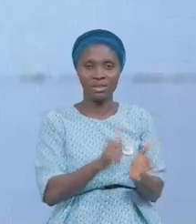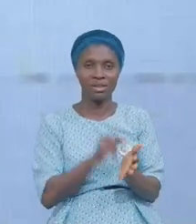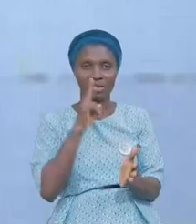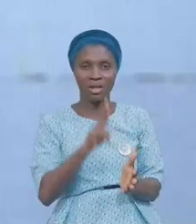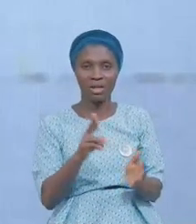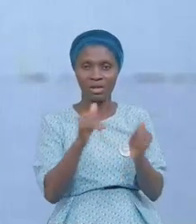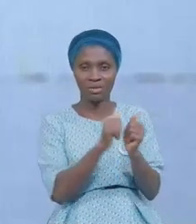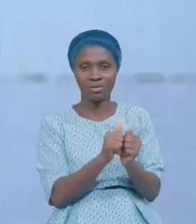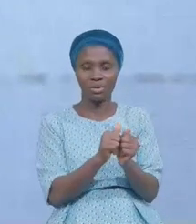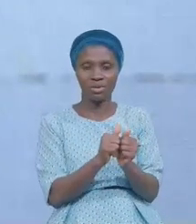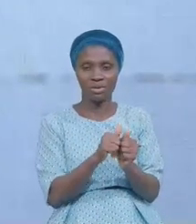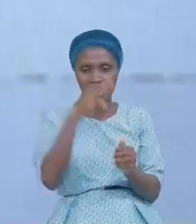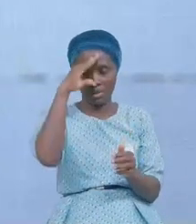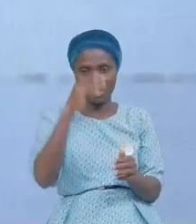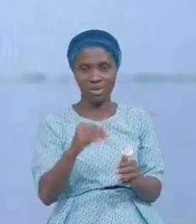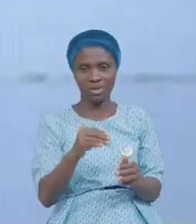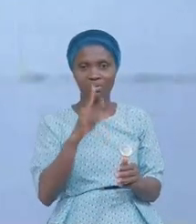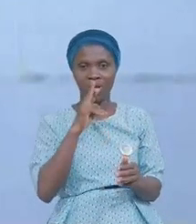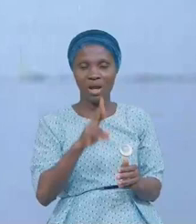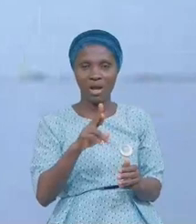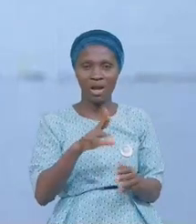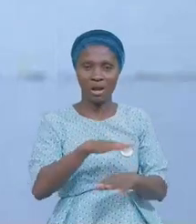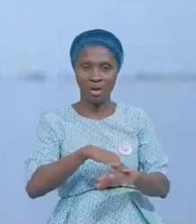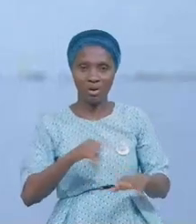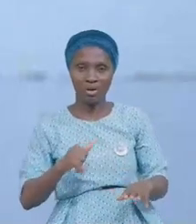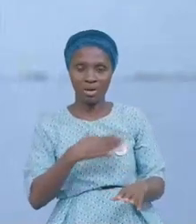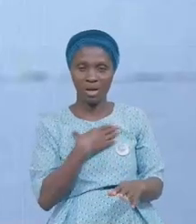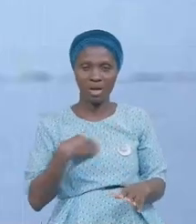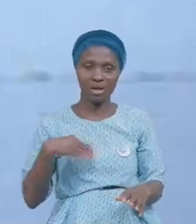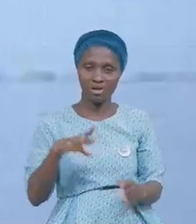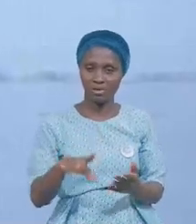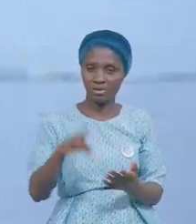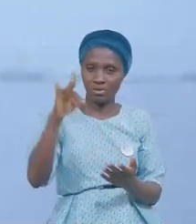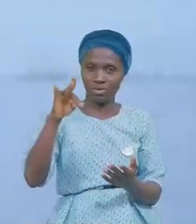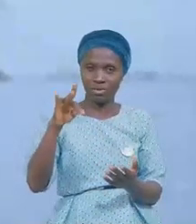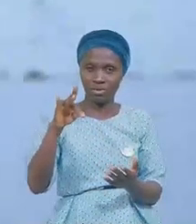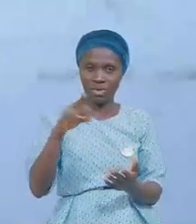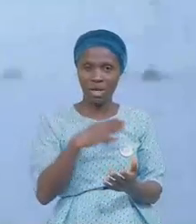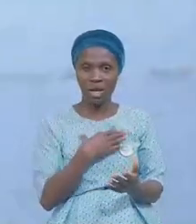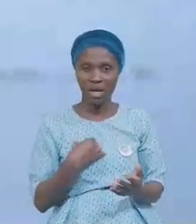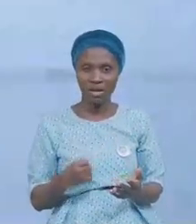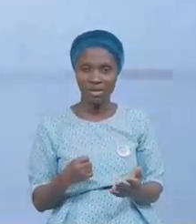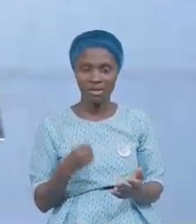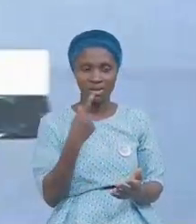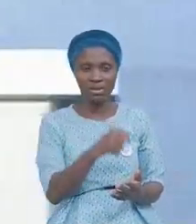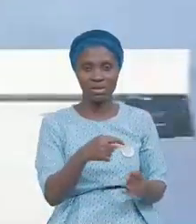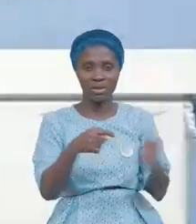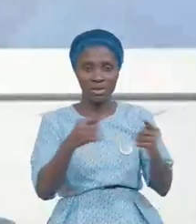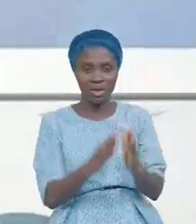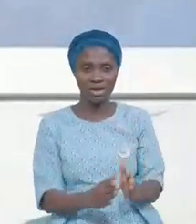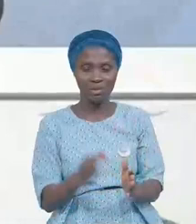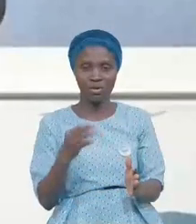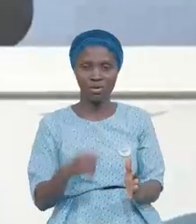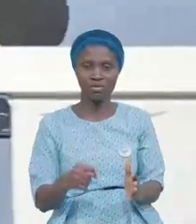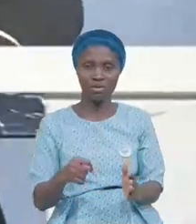Parce qu'il est le Seigneur des Seigneurs et le roi des rois. Et les appelés, les élus et les fidèles qui sont avec lui les vaincront aussi. Si les ennemis de la croix,